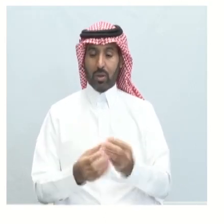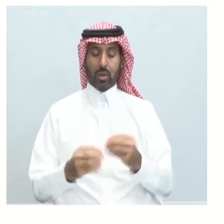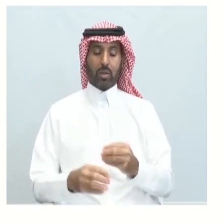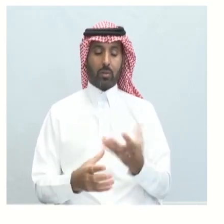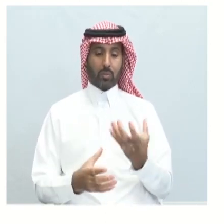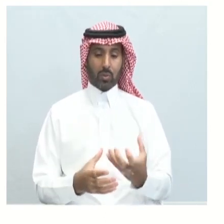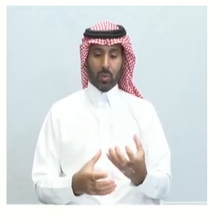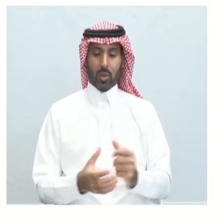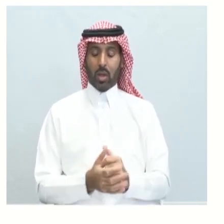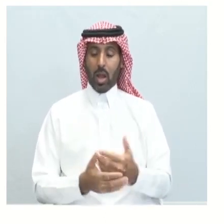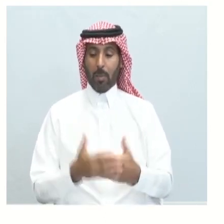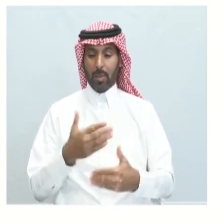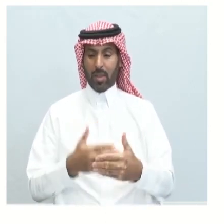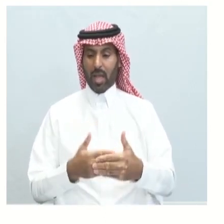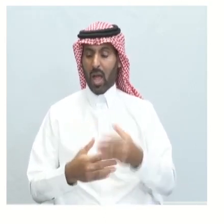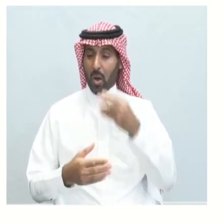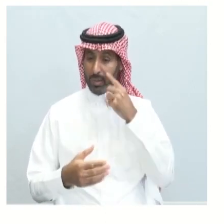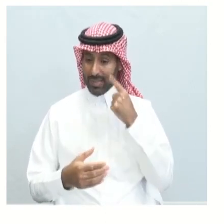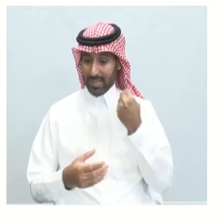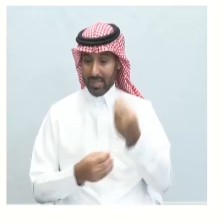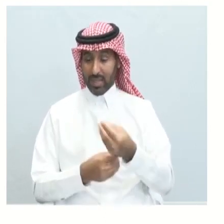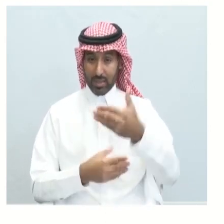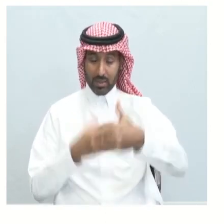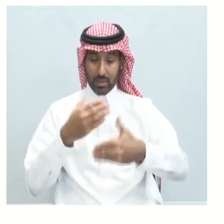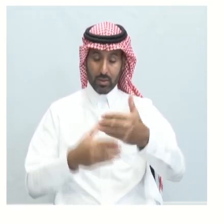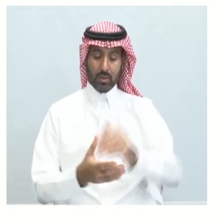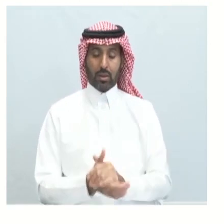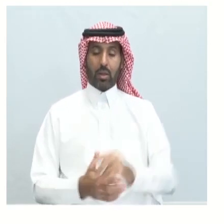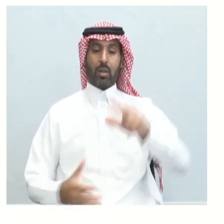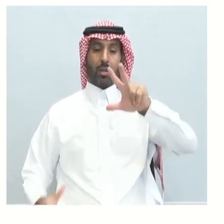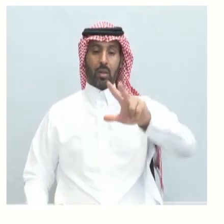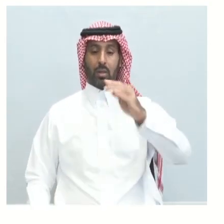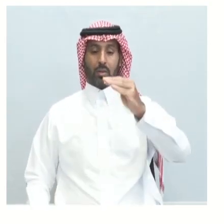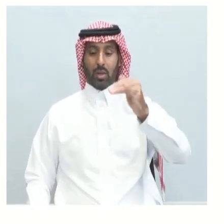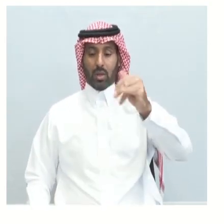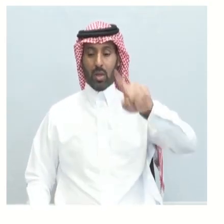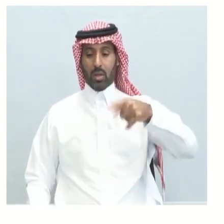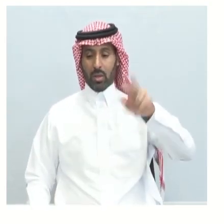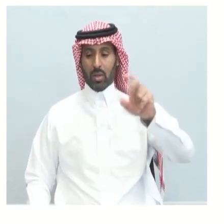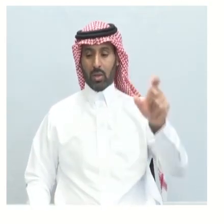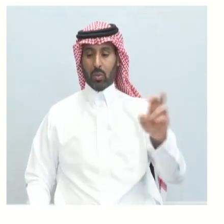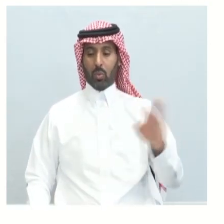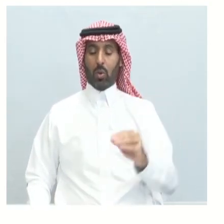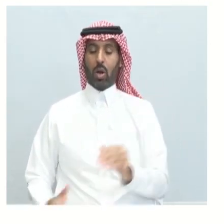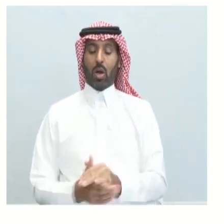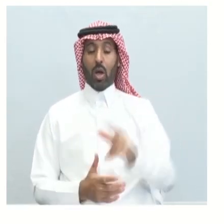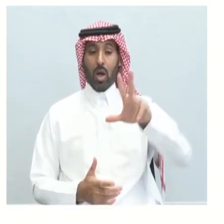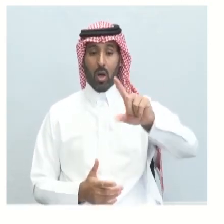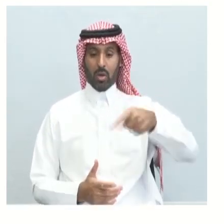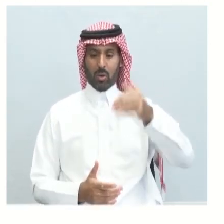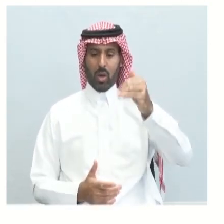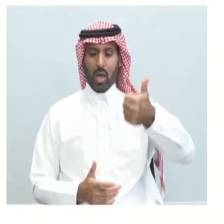بصخور البناء والزينه كالجرس والرخام وغيرها كما يوضح لنا الشكل